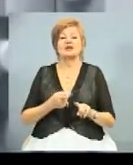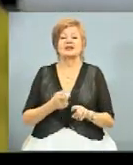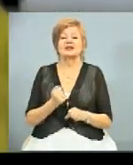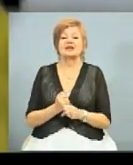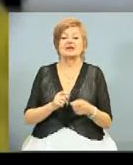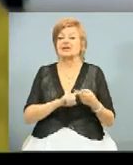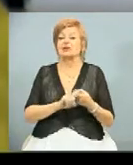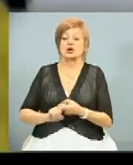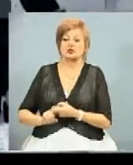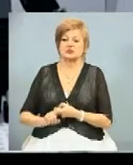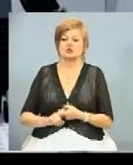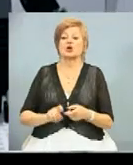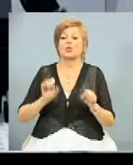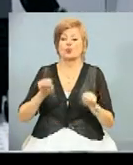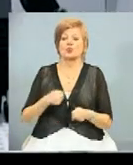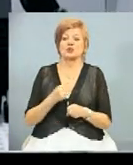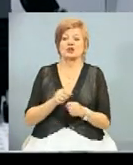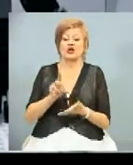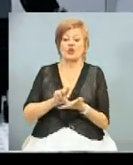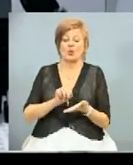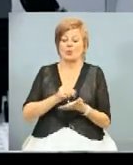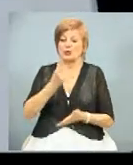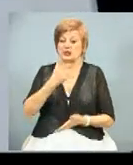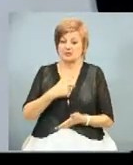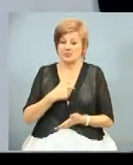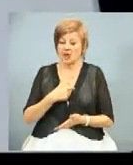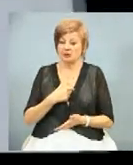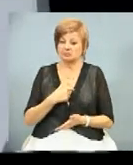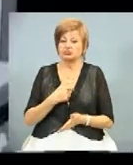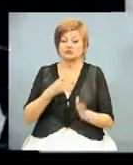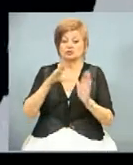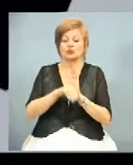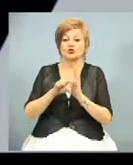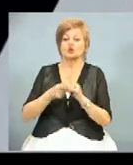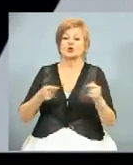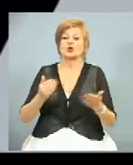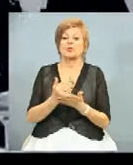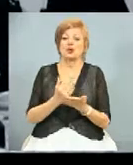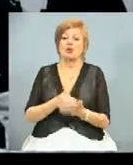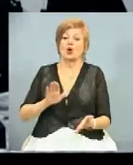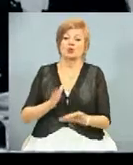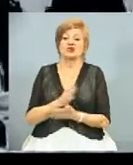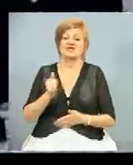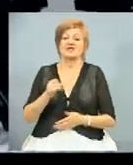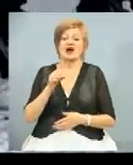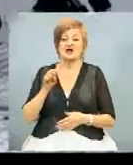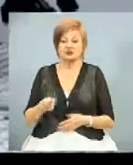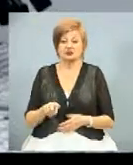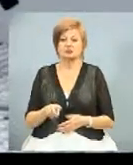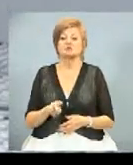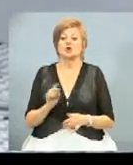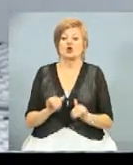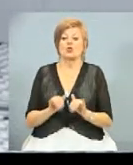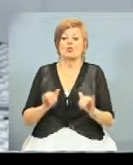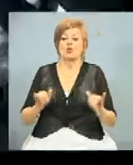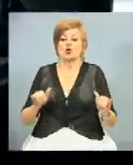паразити? Віруси можуть створювати копії себе, впроваджуватися до інших програм, видаляти файли, блокувати користувачам,